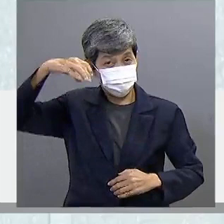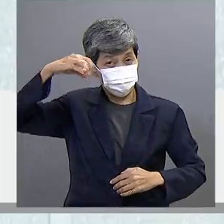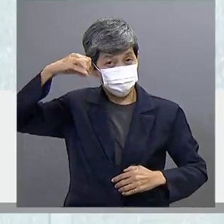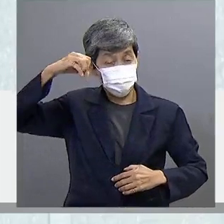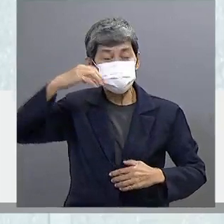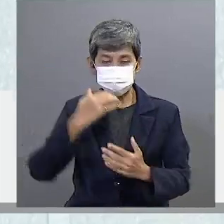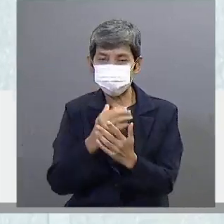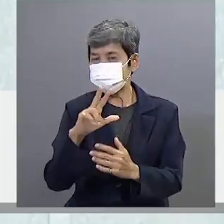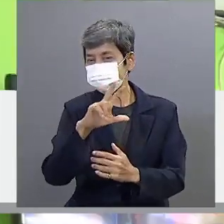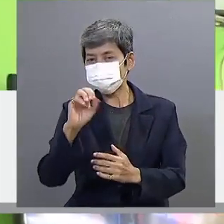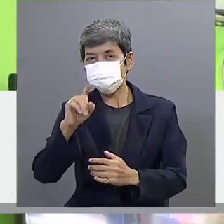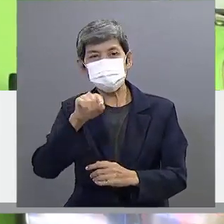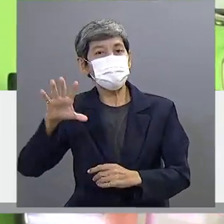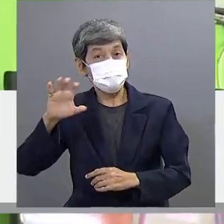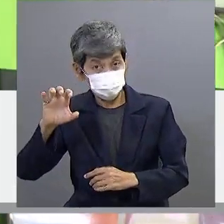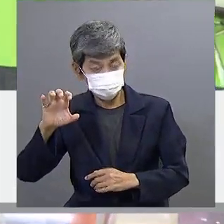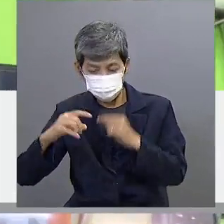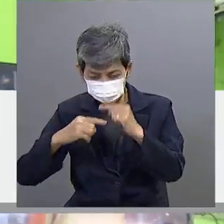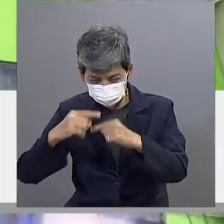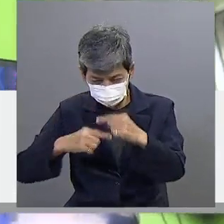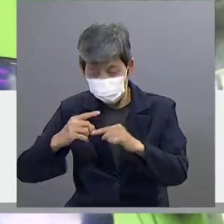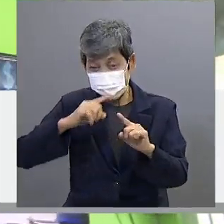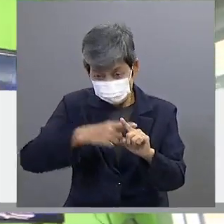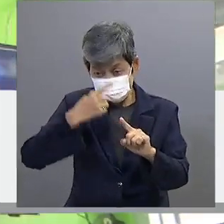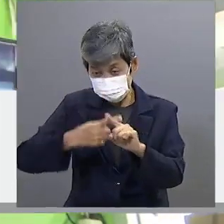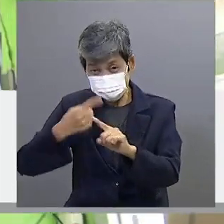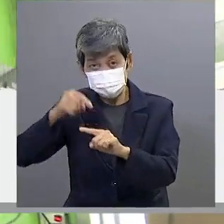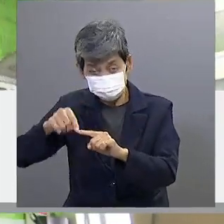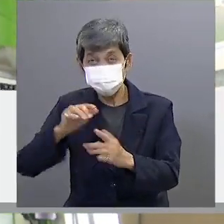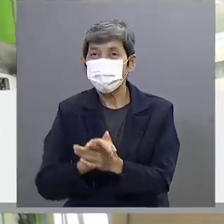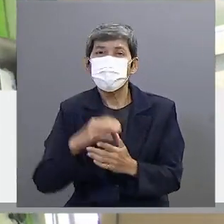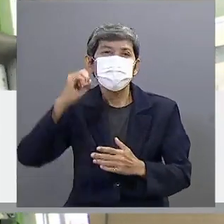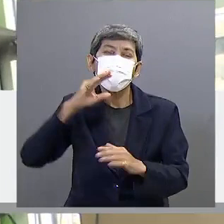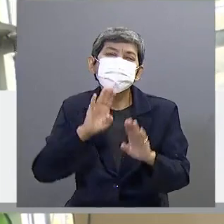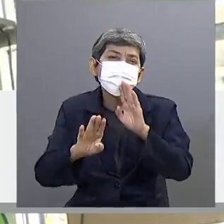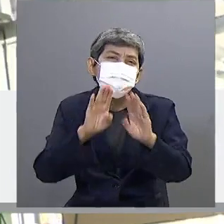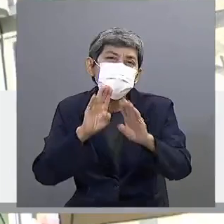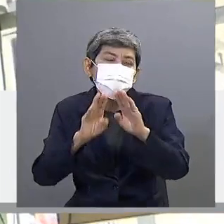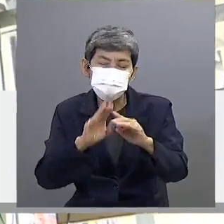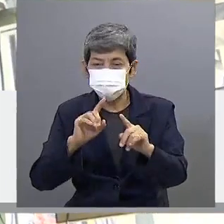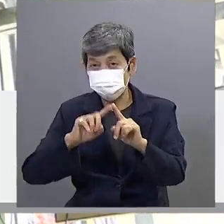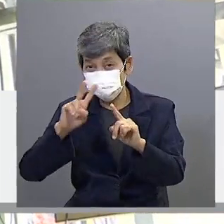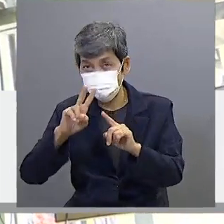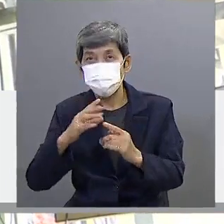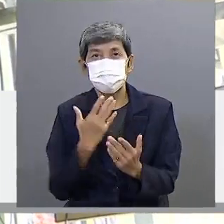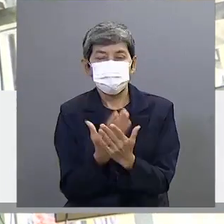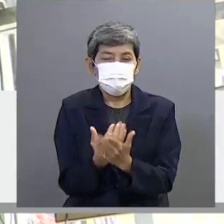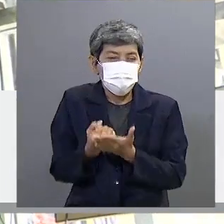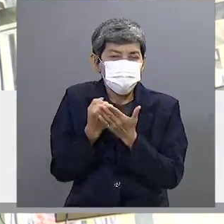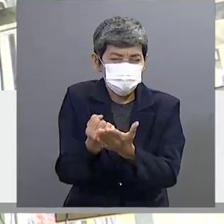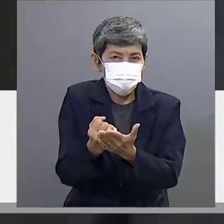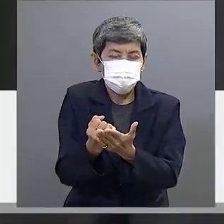ร้อยเอ็ดถึง 500หน่วยต่อเดือนในส่วนนี้เนี่ยถ้าไปเปรียบเทียบกับพระงวดที่ 2จะต้องใช้เงินช่วยเหลือเพิ่มเติมอีก